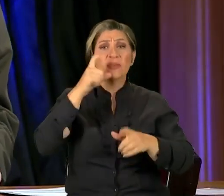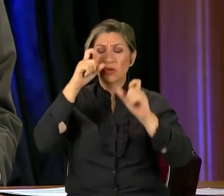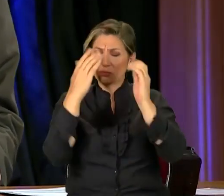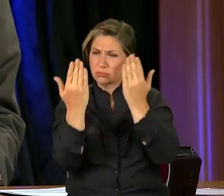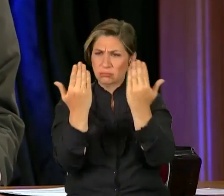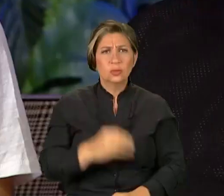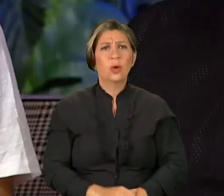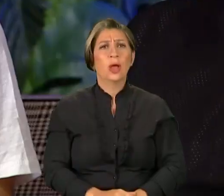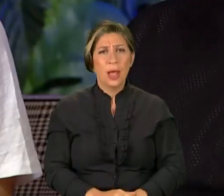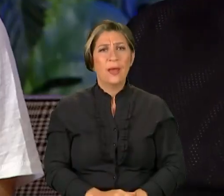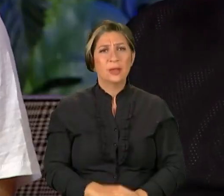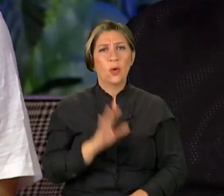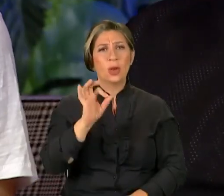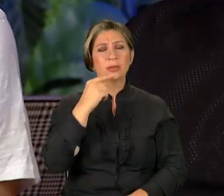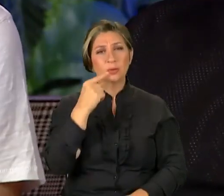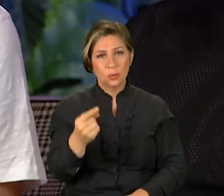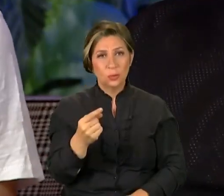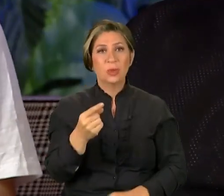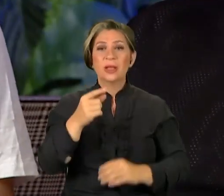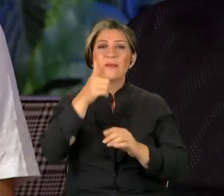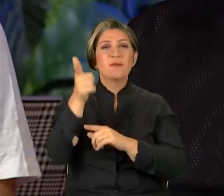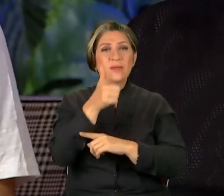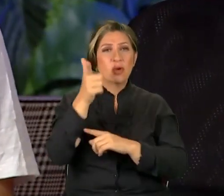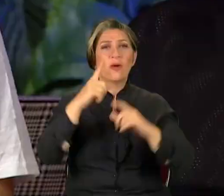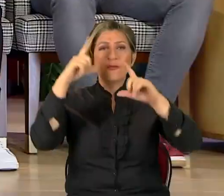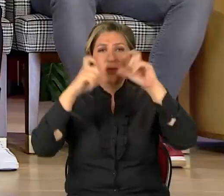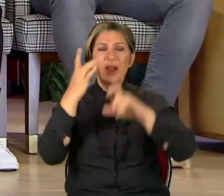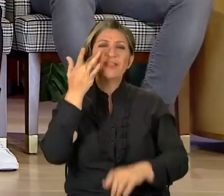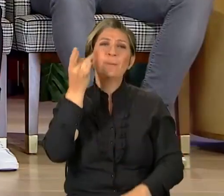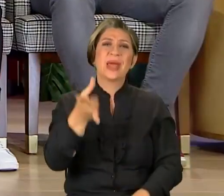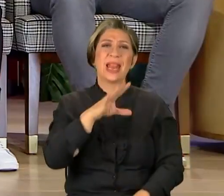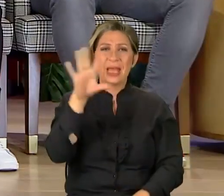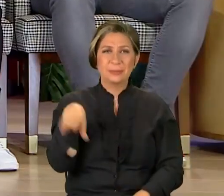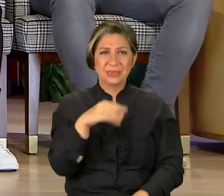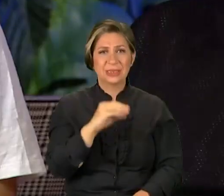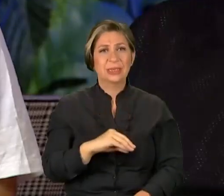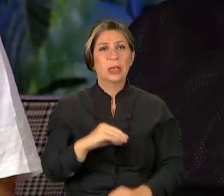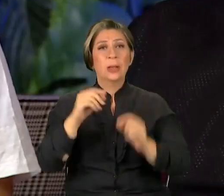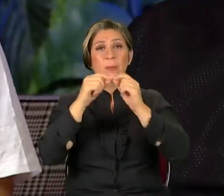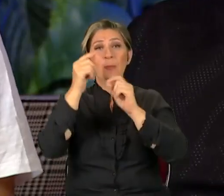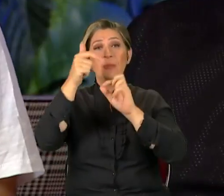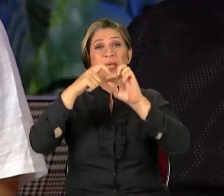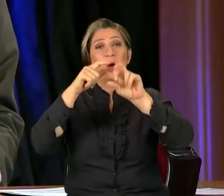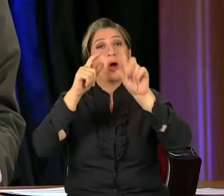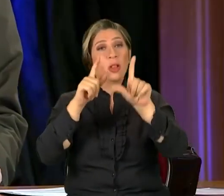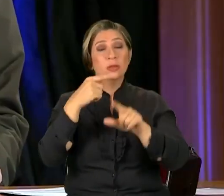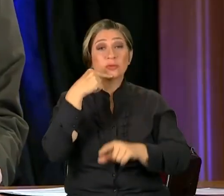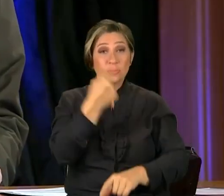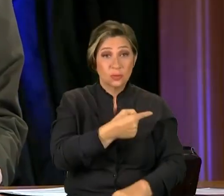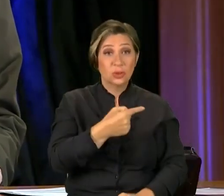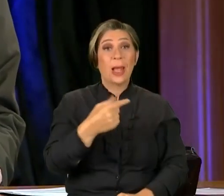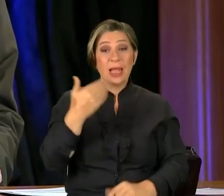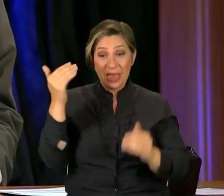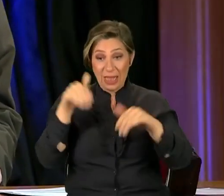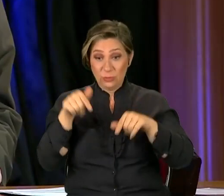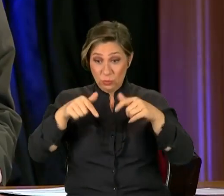bakınca direkt görülüyor diyorsun. Zaten videolarda, fotoğraflarda da belli hepsi. Evet, peki. Evet. Bir ol. Bunun üzerine diyorsun ki